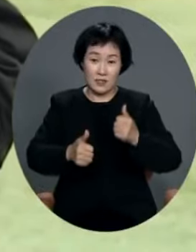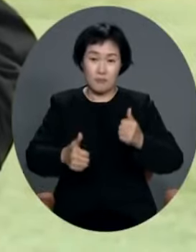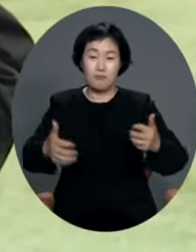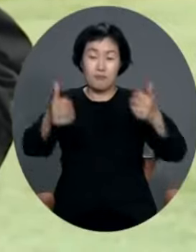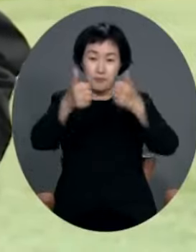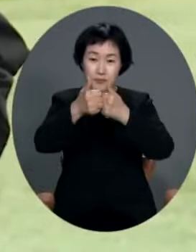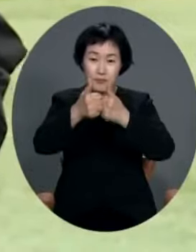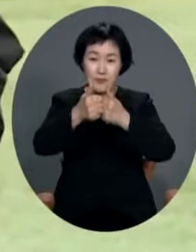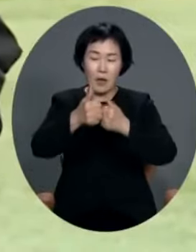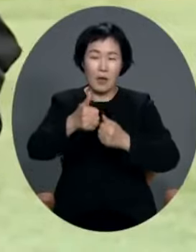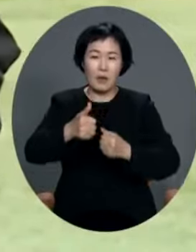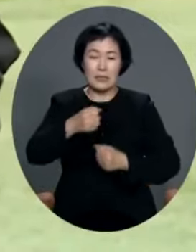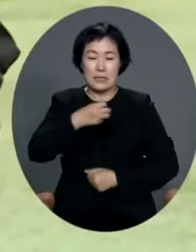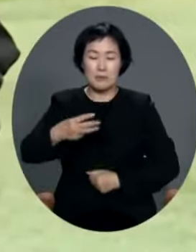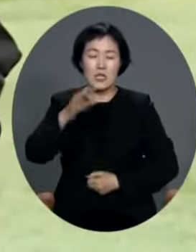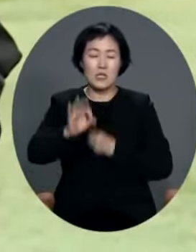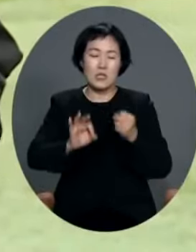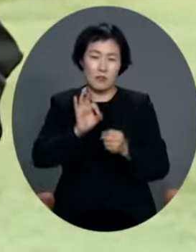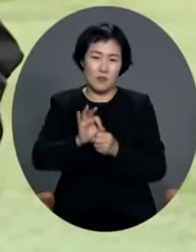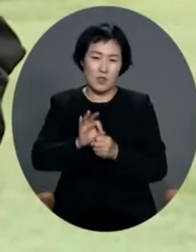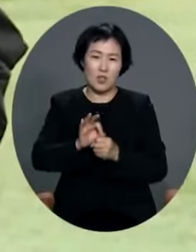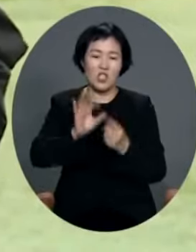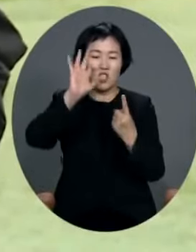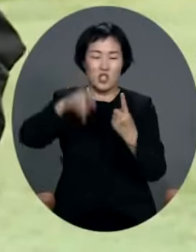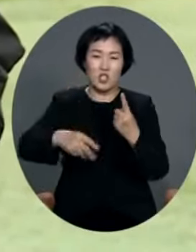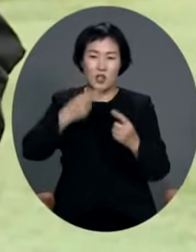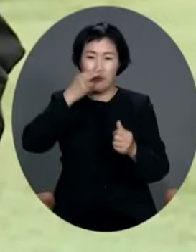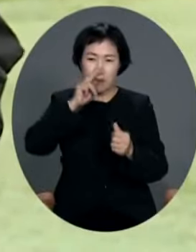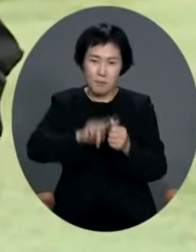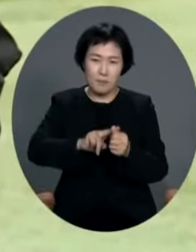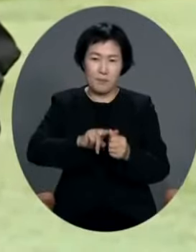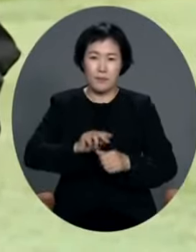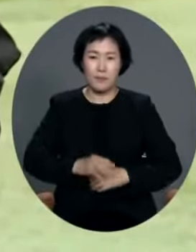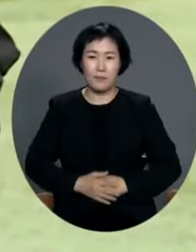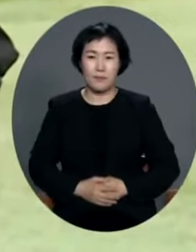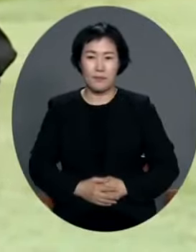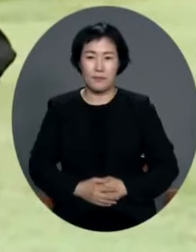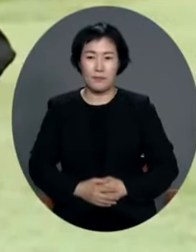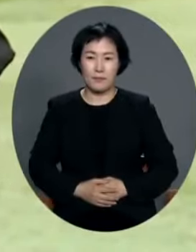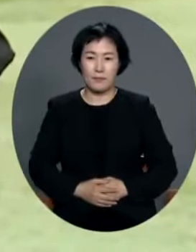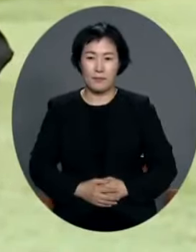삼성은 10년 만에 정상 탈환에 도전합니다. MBC 뉴스 서건입니다.